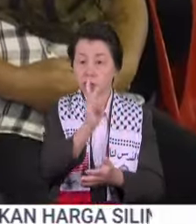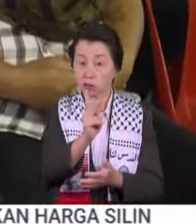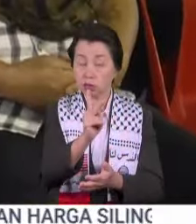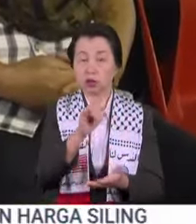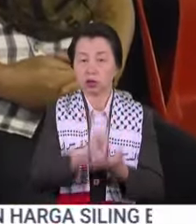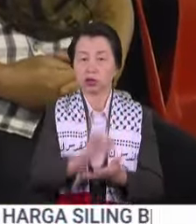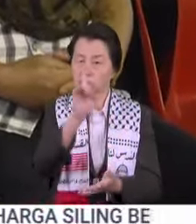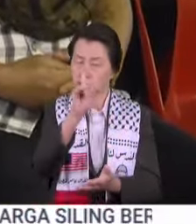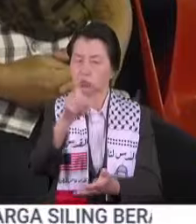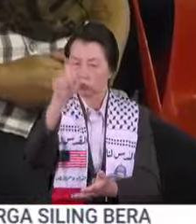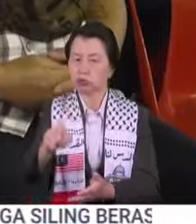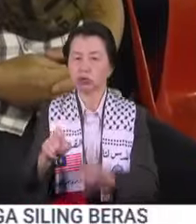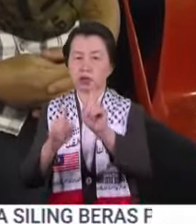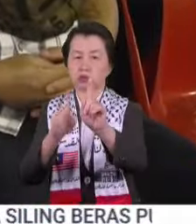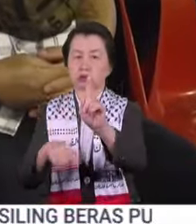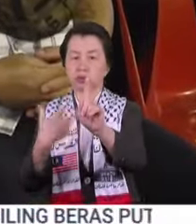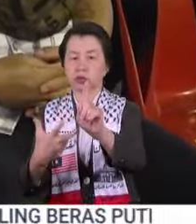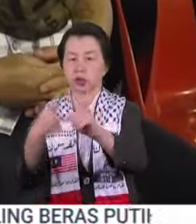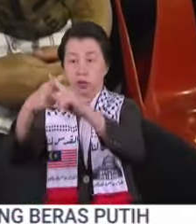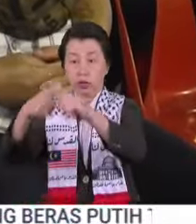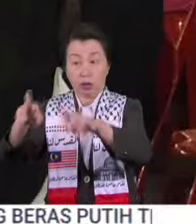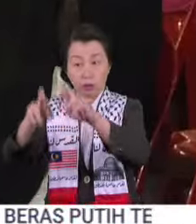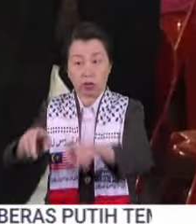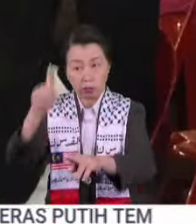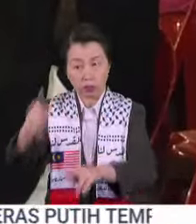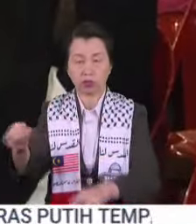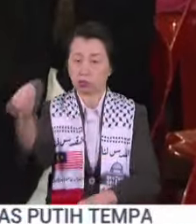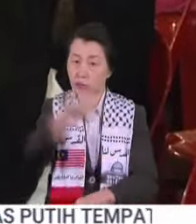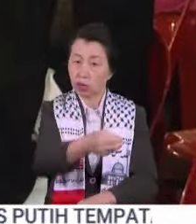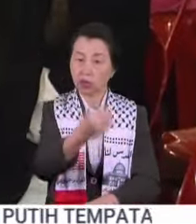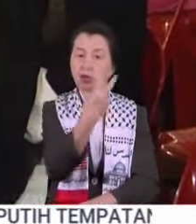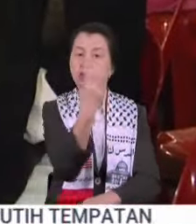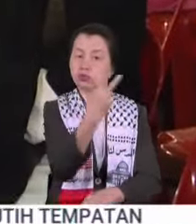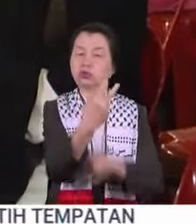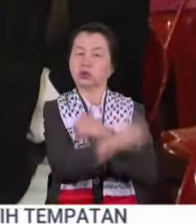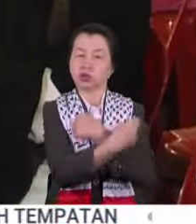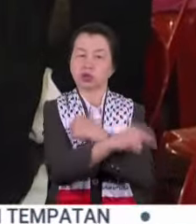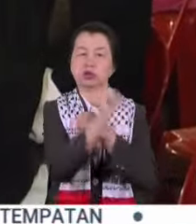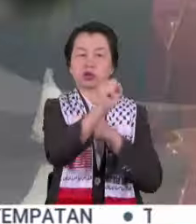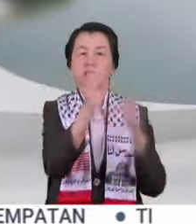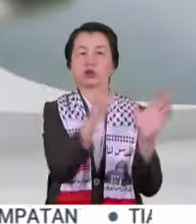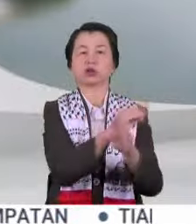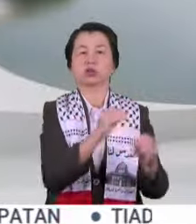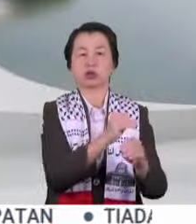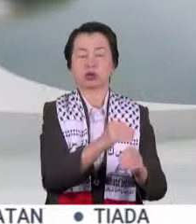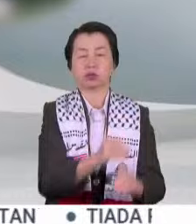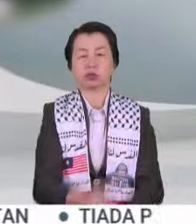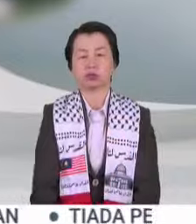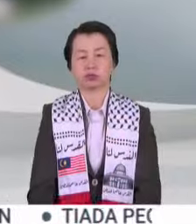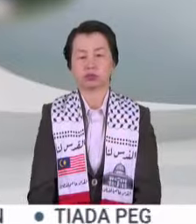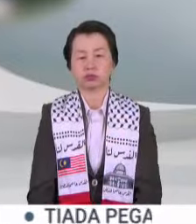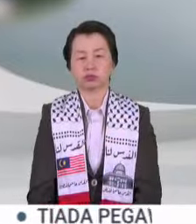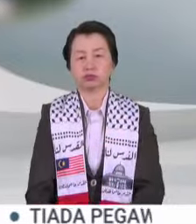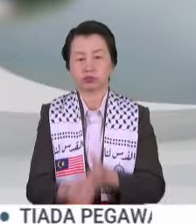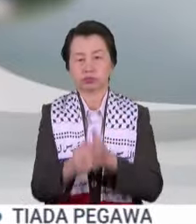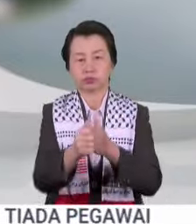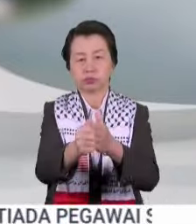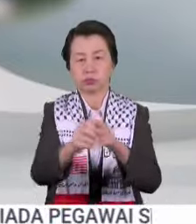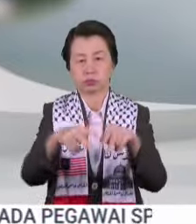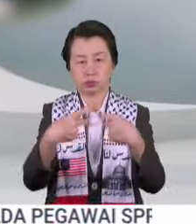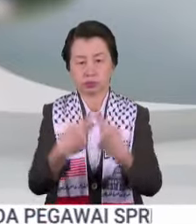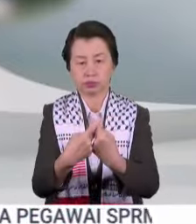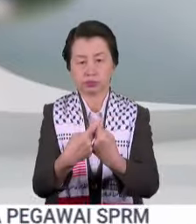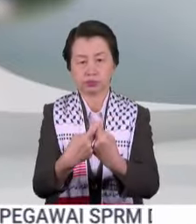ialah satu pertiga kerusi di dewan rakyat untuk kedua-dua negeri berkenaan kepimpinan Parti